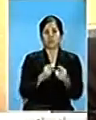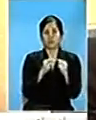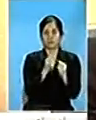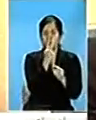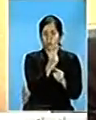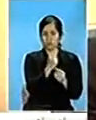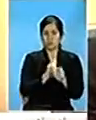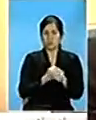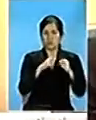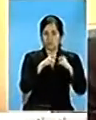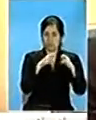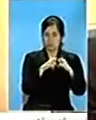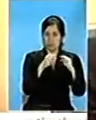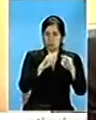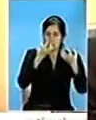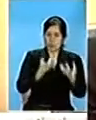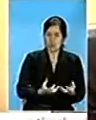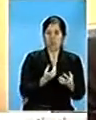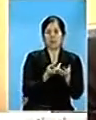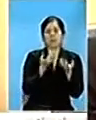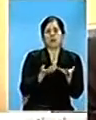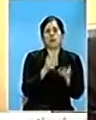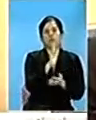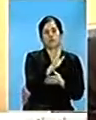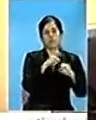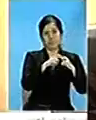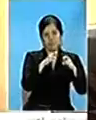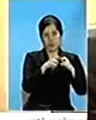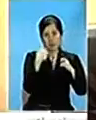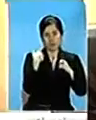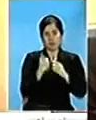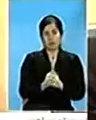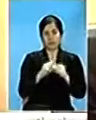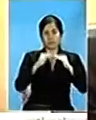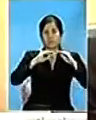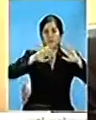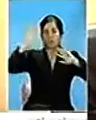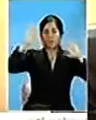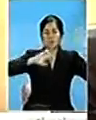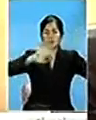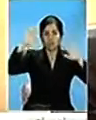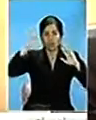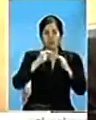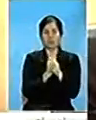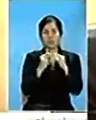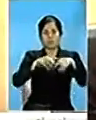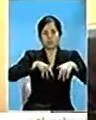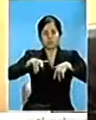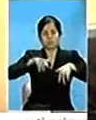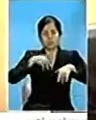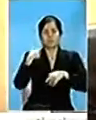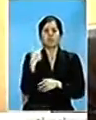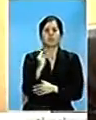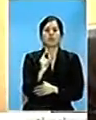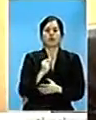ากของการแก้ไขปัญหาดังนั้นประชาธิปไตยชุมชนในแนวทางของสภาพัฒนาการเมืองคือการทำให้ค